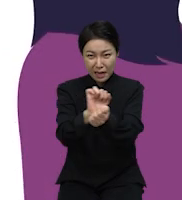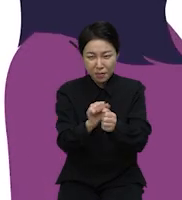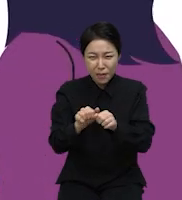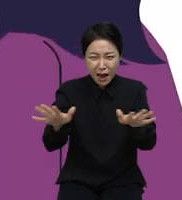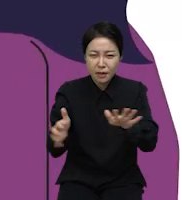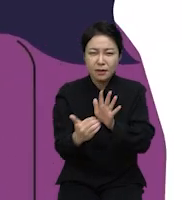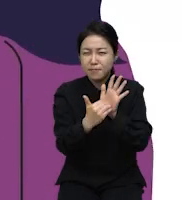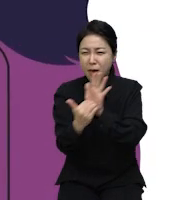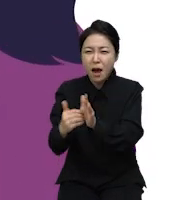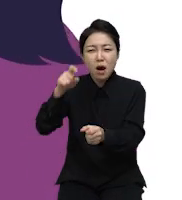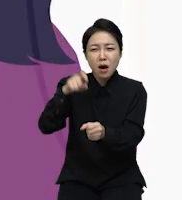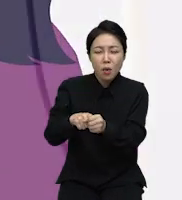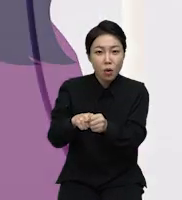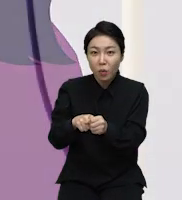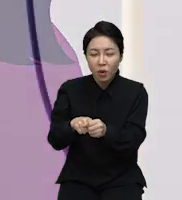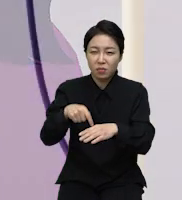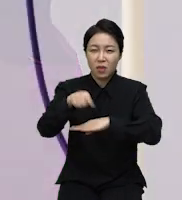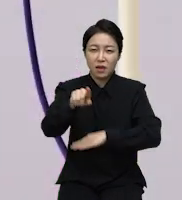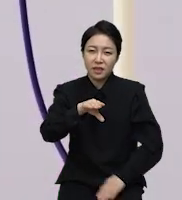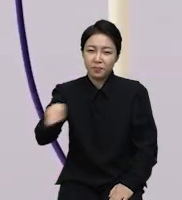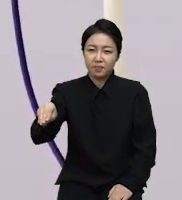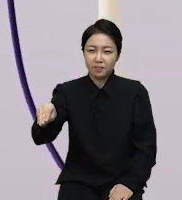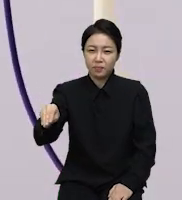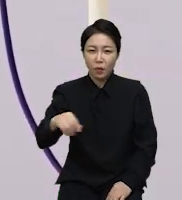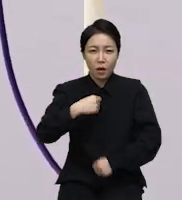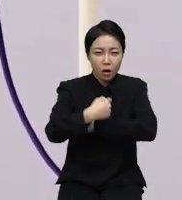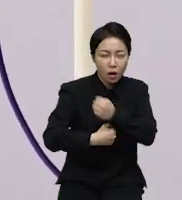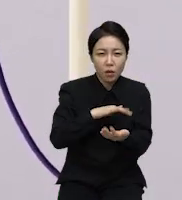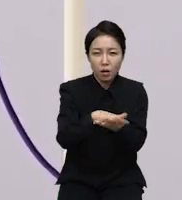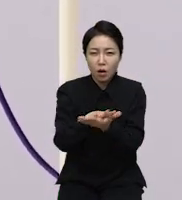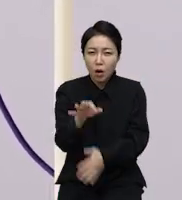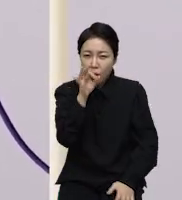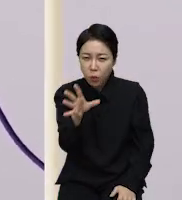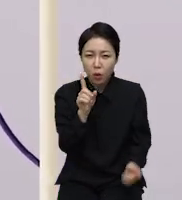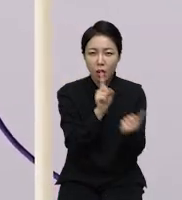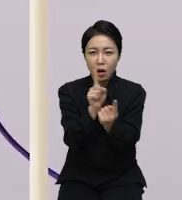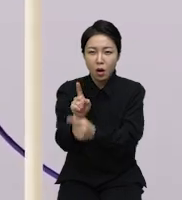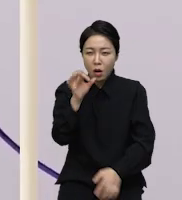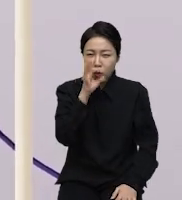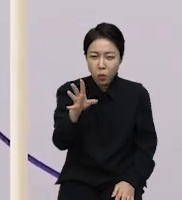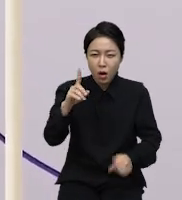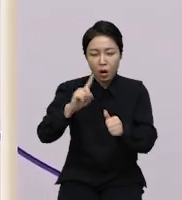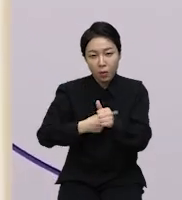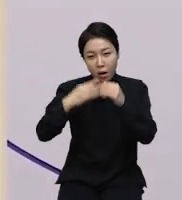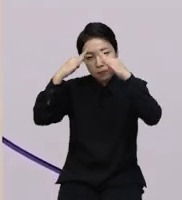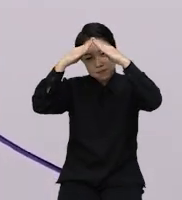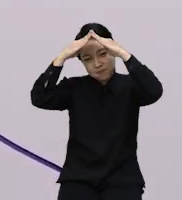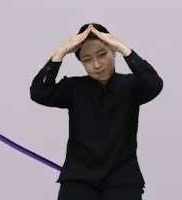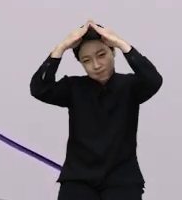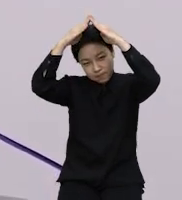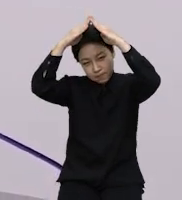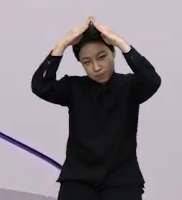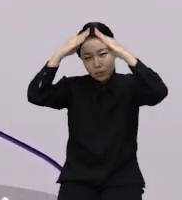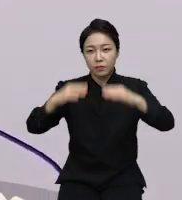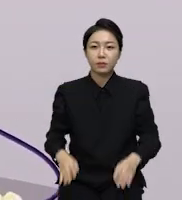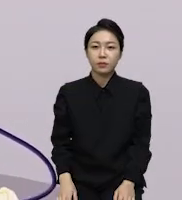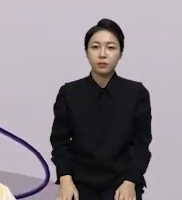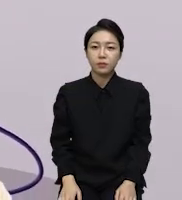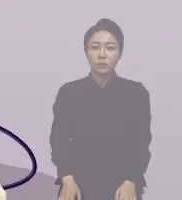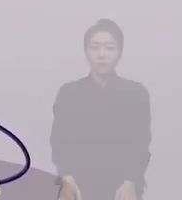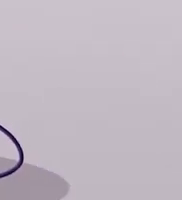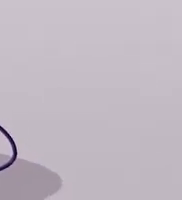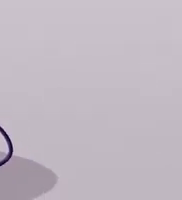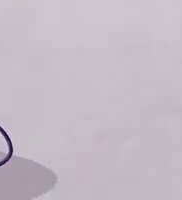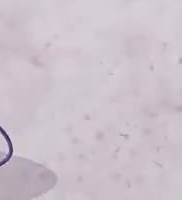바이러스의 확산을 막기 위해 사람들은 바깥의 활동과 여가를 줄이게 되었고 이에 따라 자연스럽게 실내에 머무는